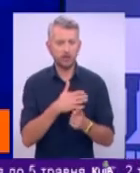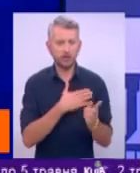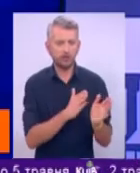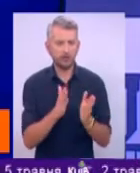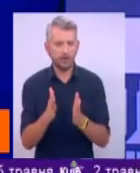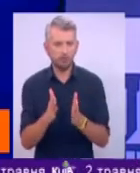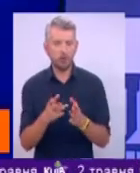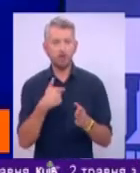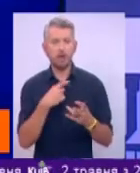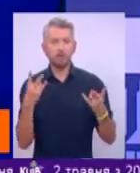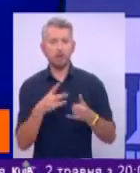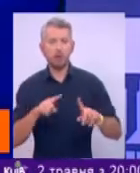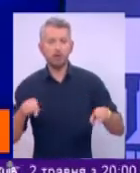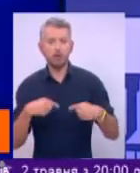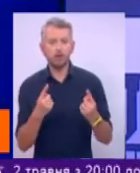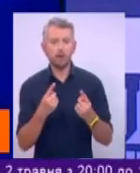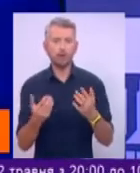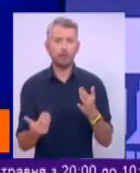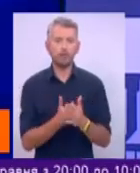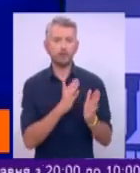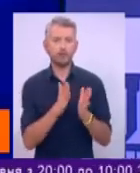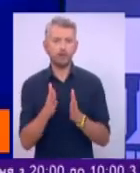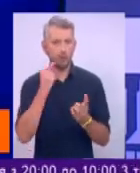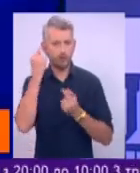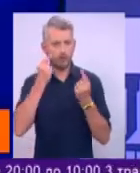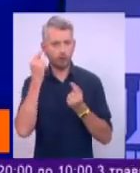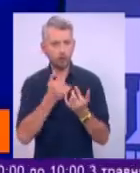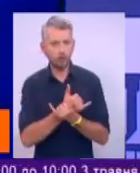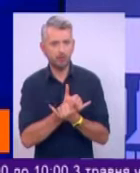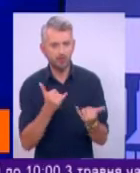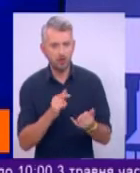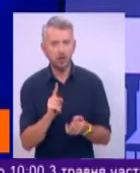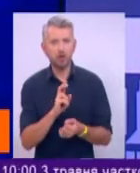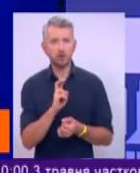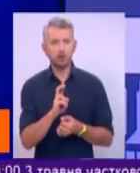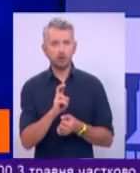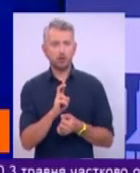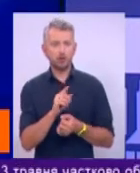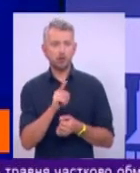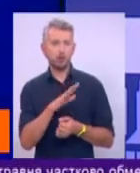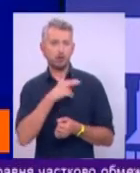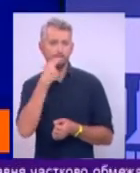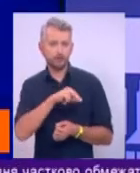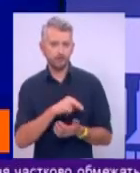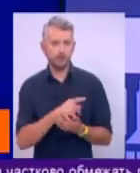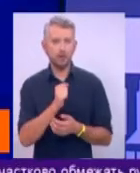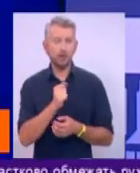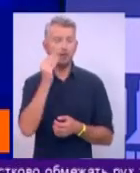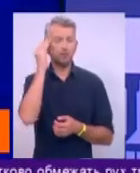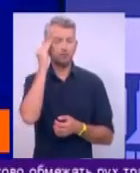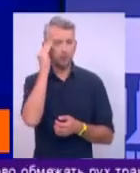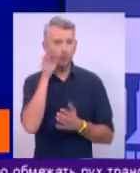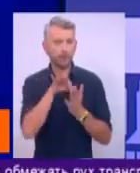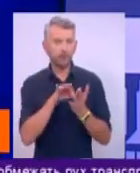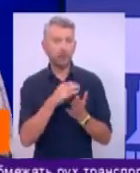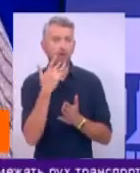систему. Нам треба організувати нову систему психологічного забезпечення для того, щоб вона була ефективна. За оцінками, наприклад,